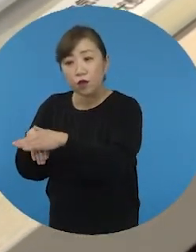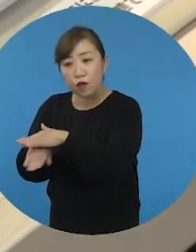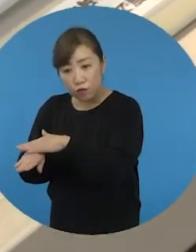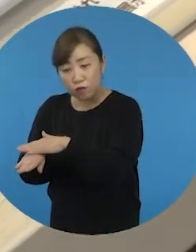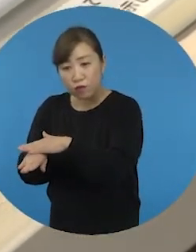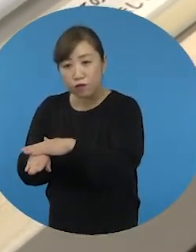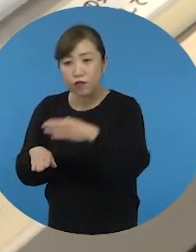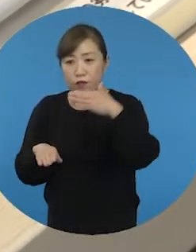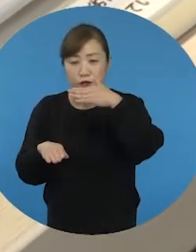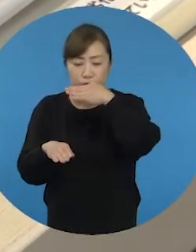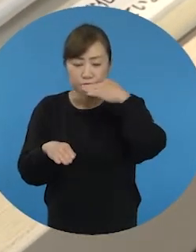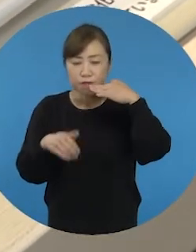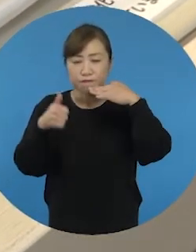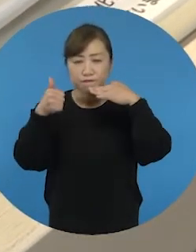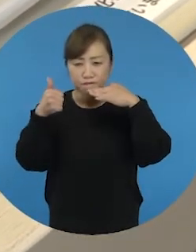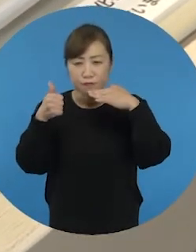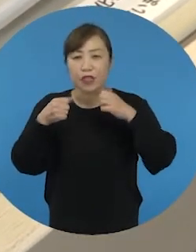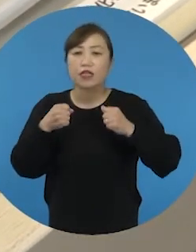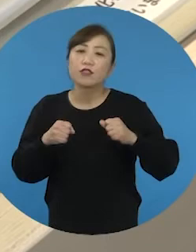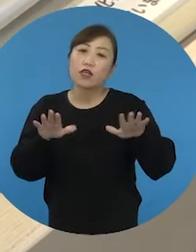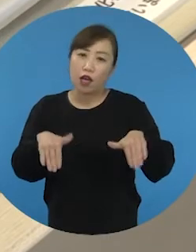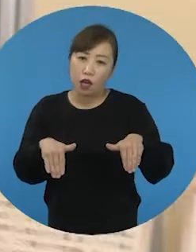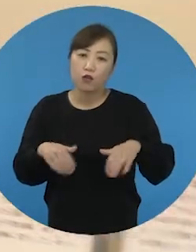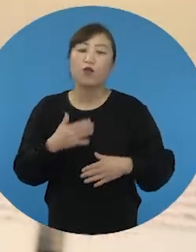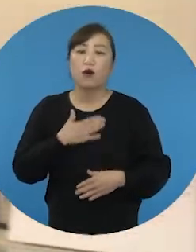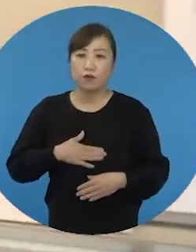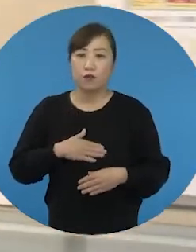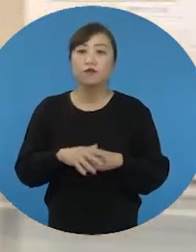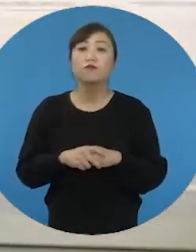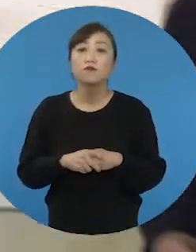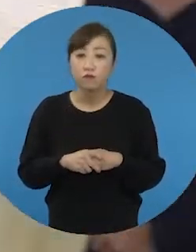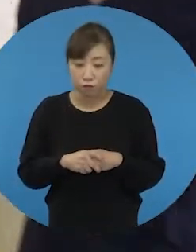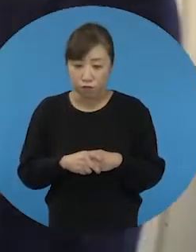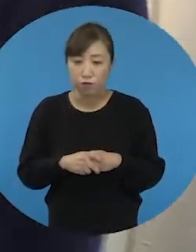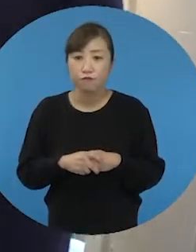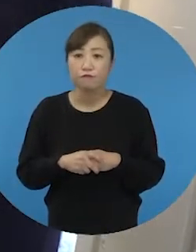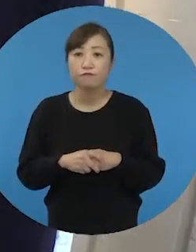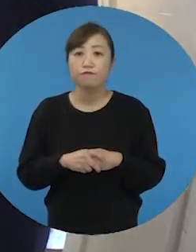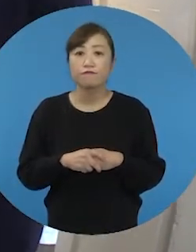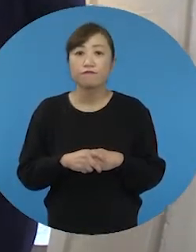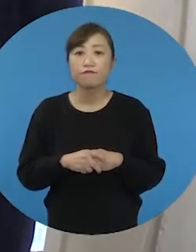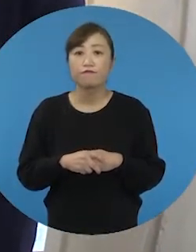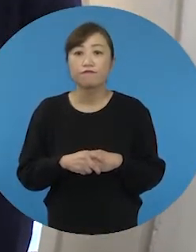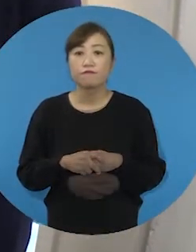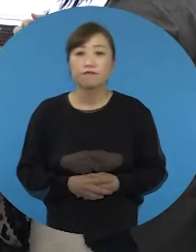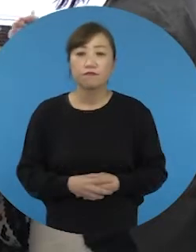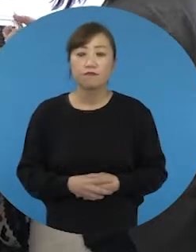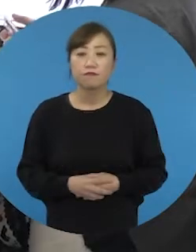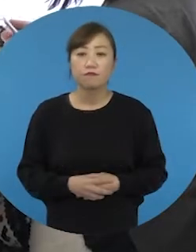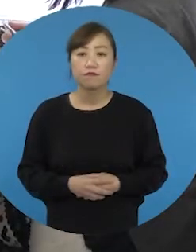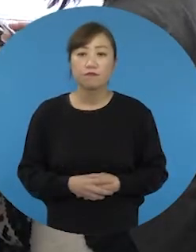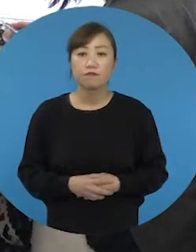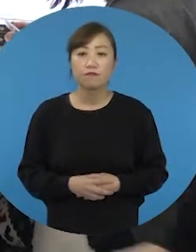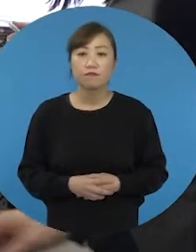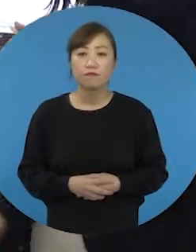った人物がいたということが分かります。 もう歴史を感じますね。 はい、